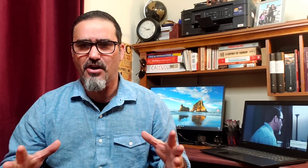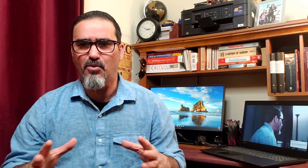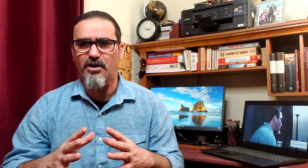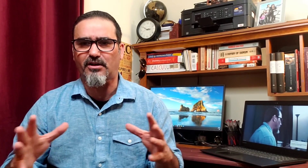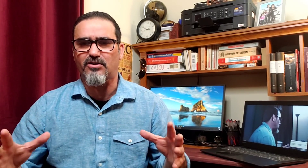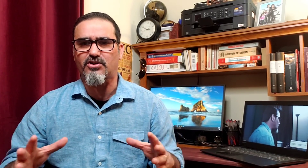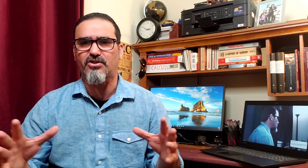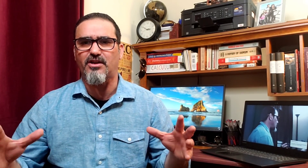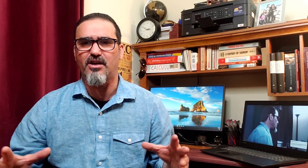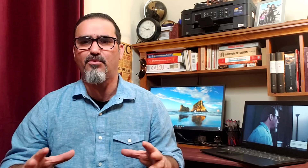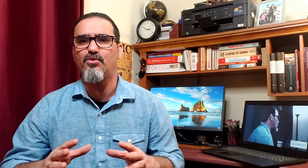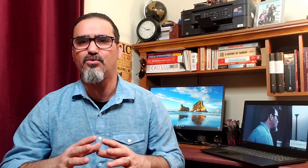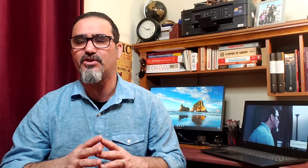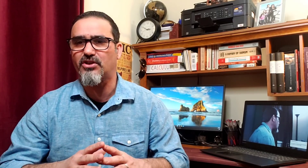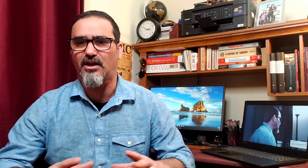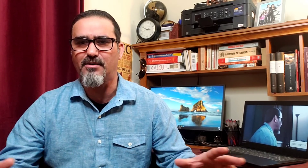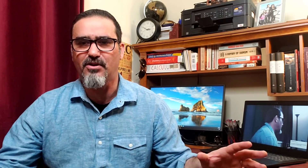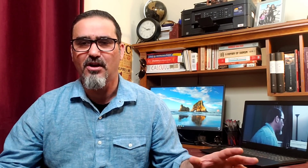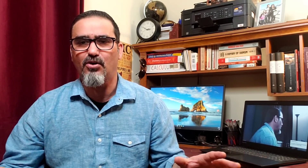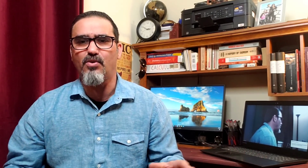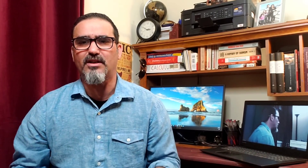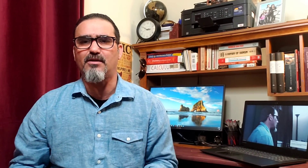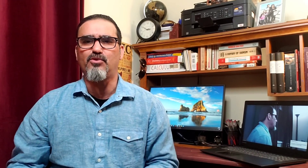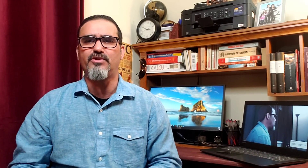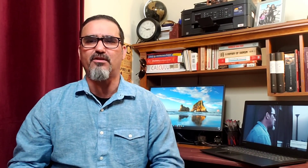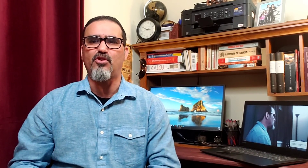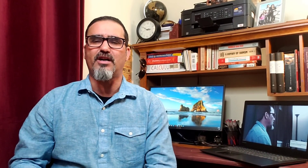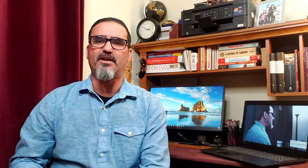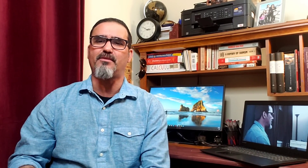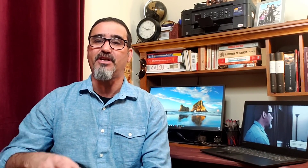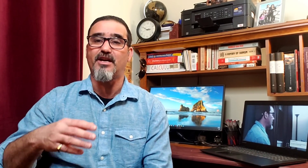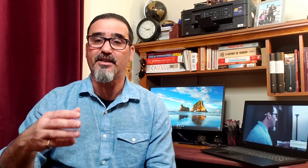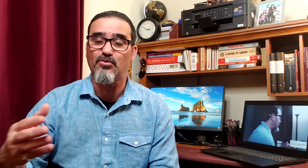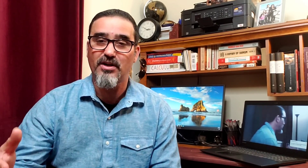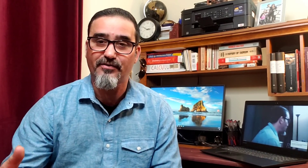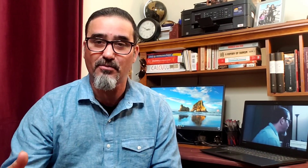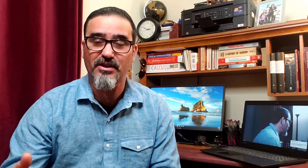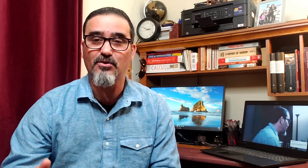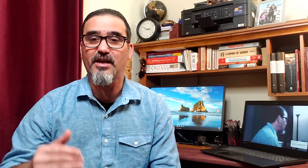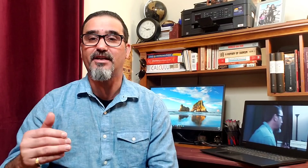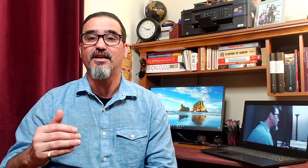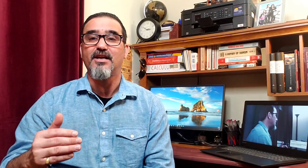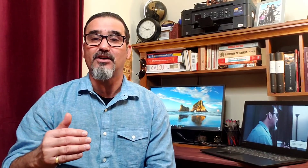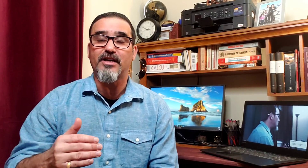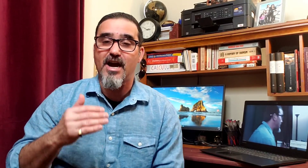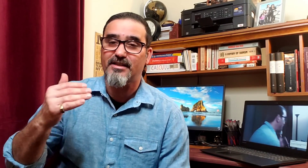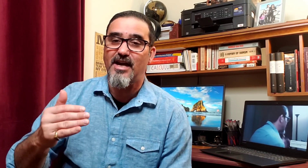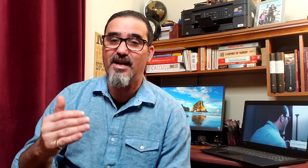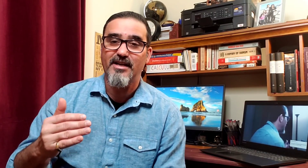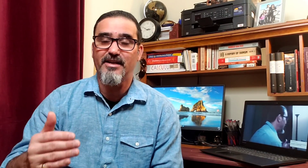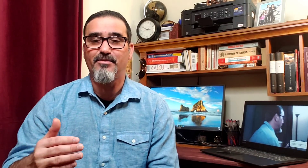خرج نيابو كشر نيابو ونشر القمع قوات القمع ودار المقاربه القمعيه راه يطول ليه في العمر ديالو. لكن